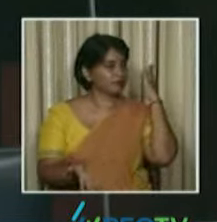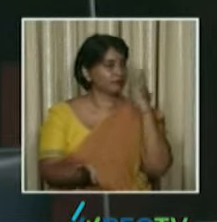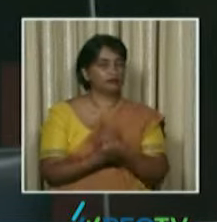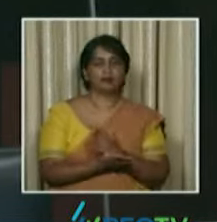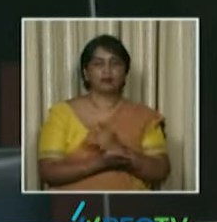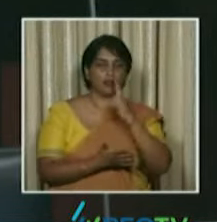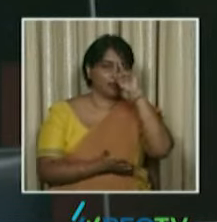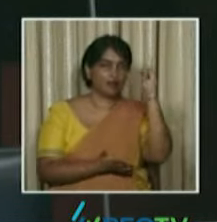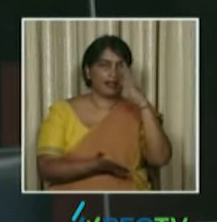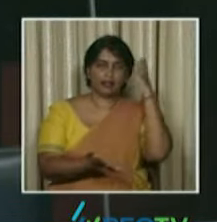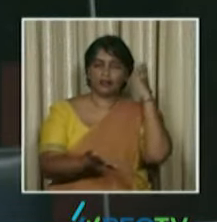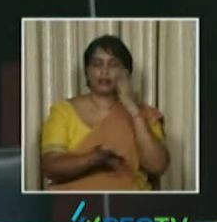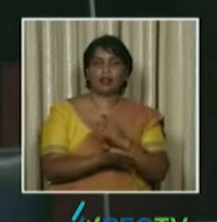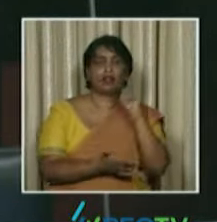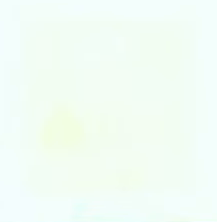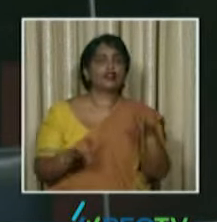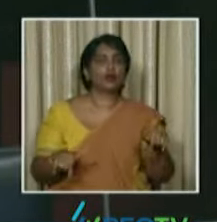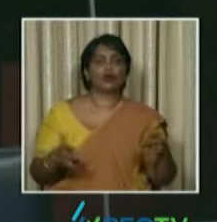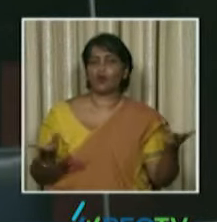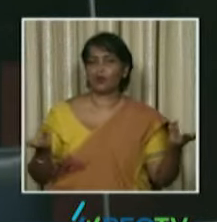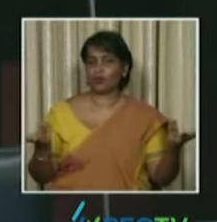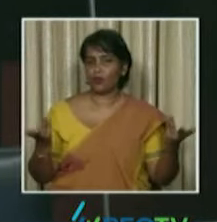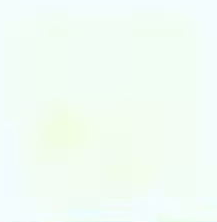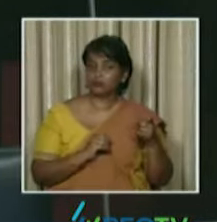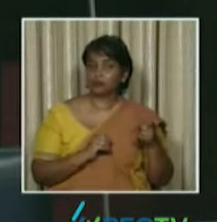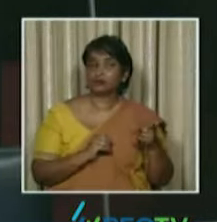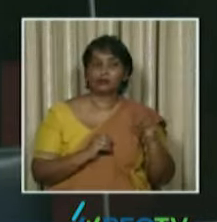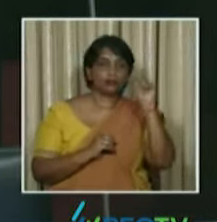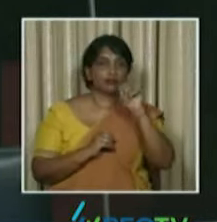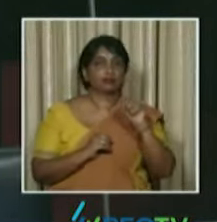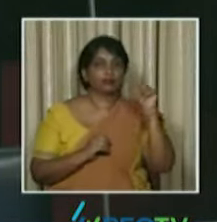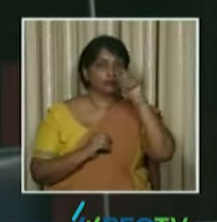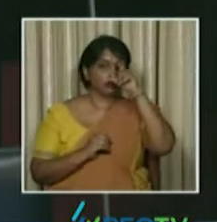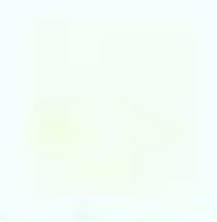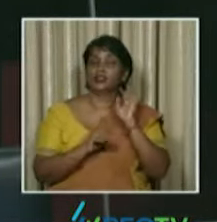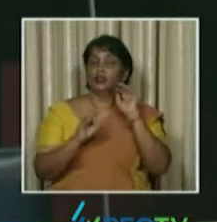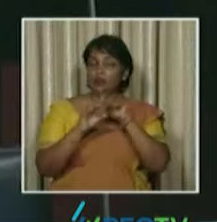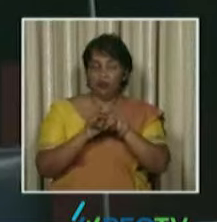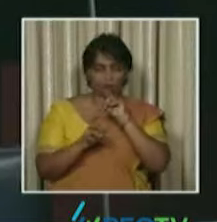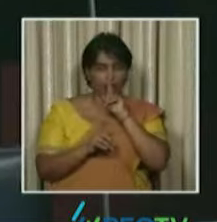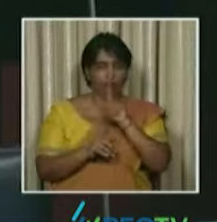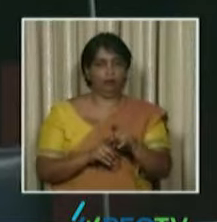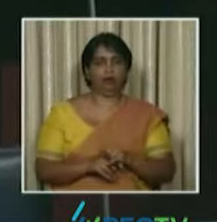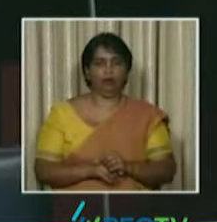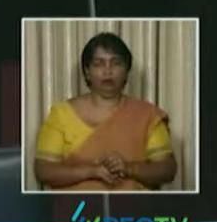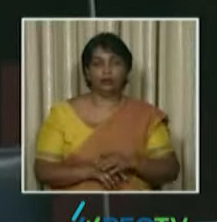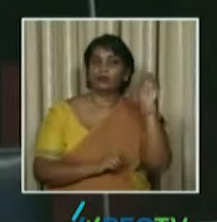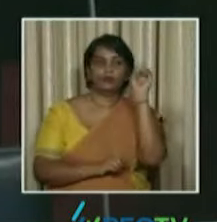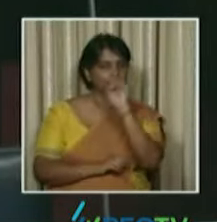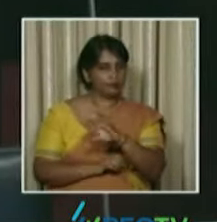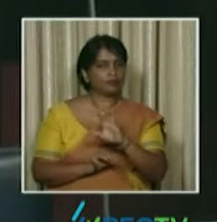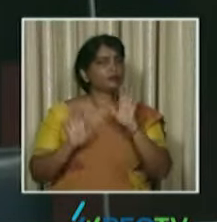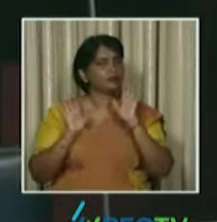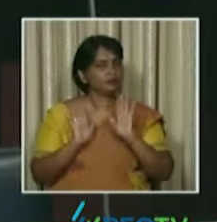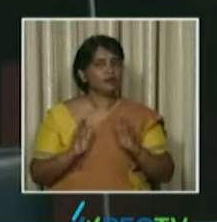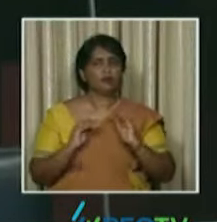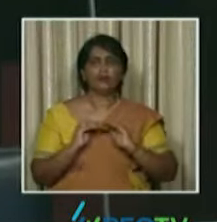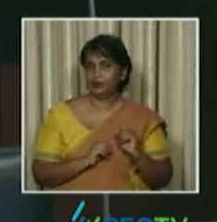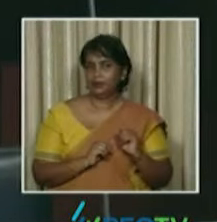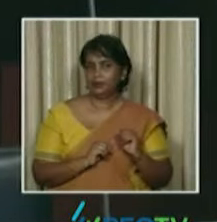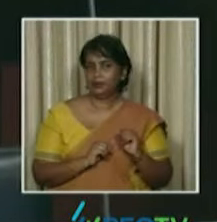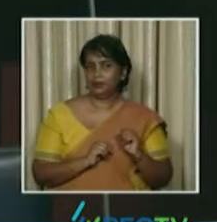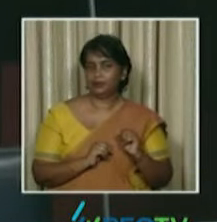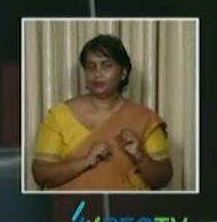කිව්වේ. මම දන්නේ තිත කොහෙට ගියාද කියලා. මත කොහොම වෙච්චත්. සිනිසේන ජනාධිපති වෙනකොට කිව්වා මරණ දඬනය දෙනවා කියලා කිව්වා. ඊට පස්සේ මොනවද